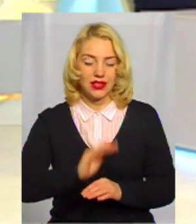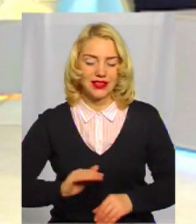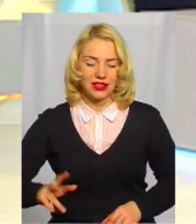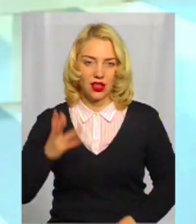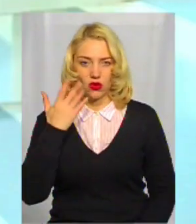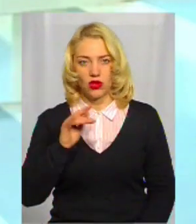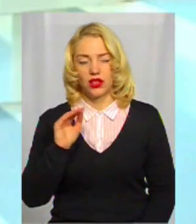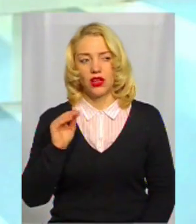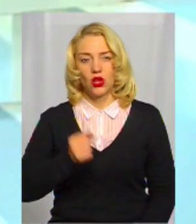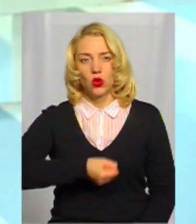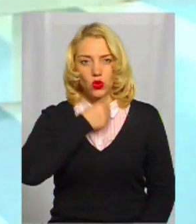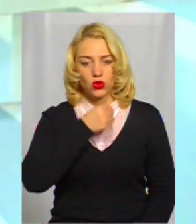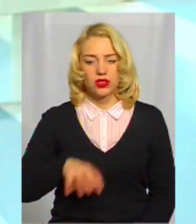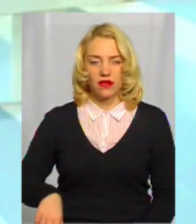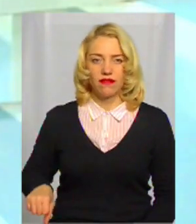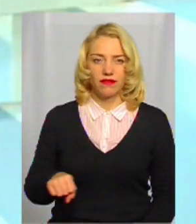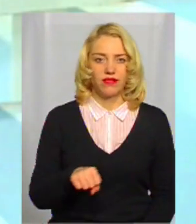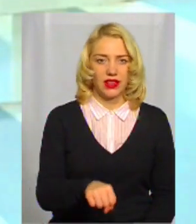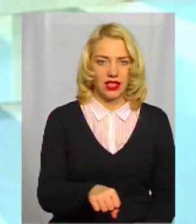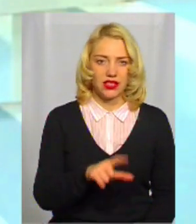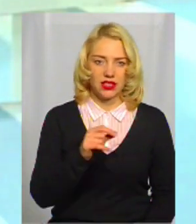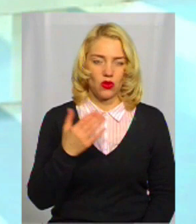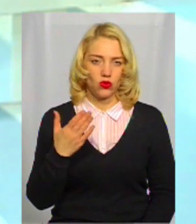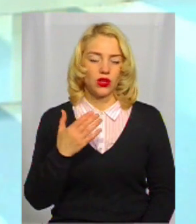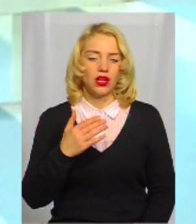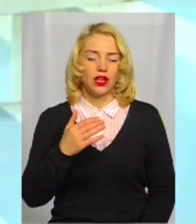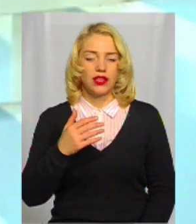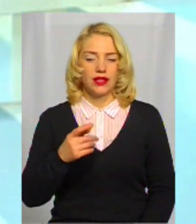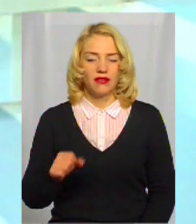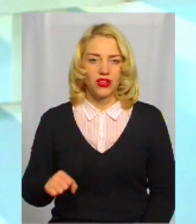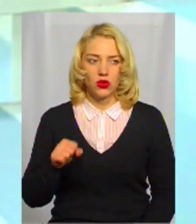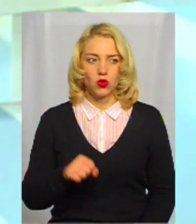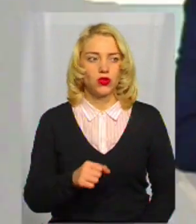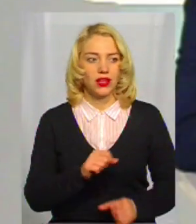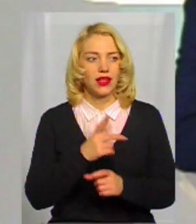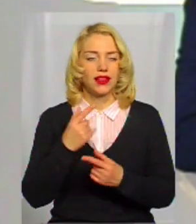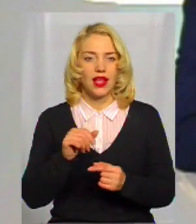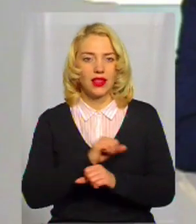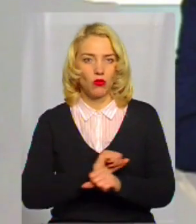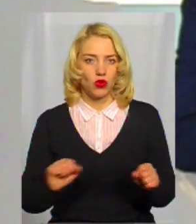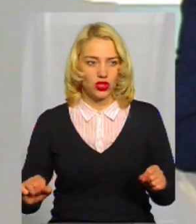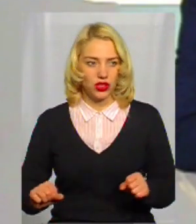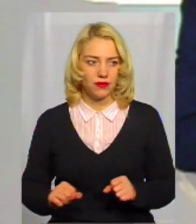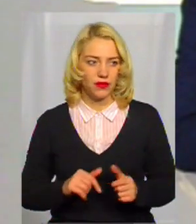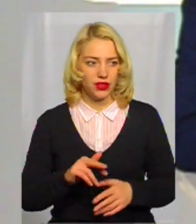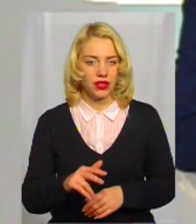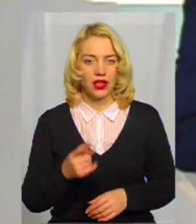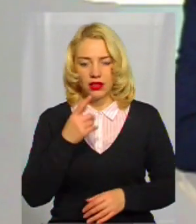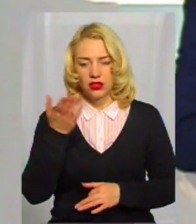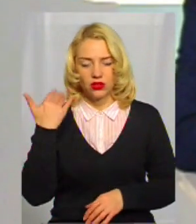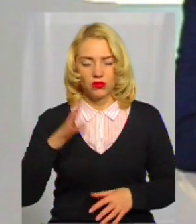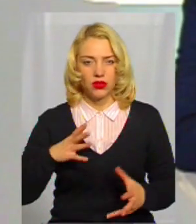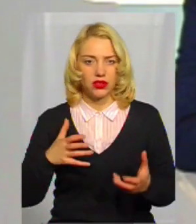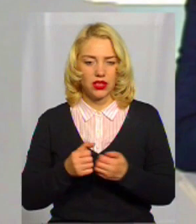веде людина, бабуся, дідусь чи батьки, і переводять саме там, де не можна. Нещодавно сталося ДТП